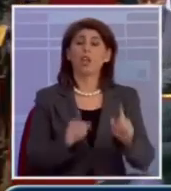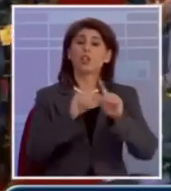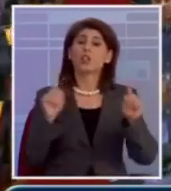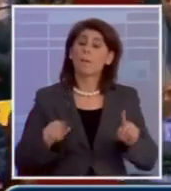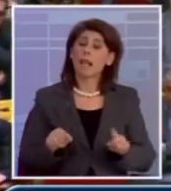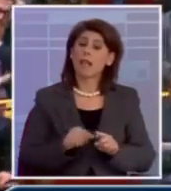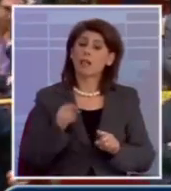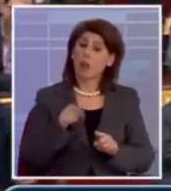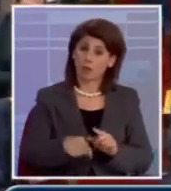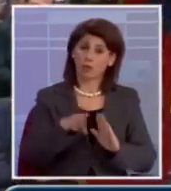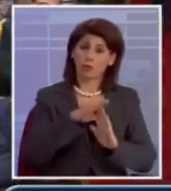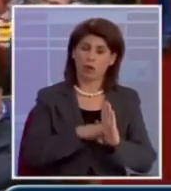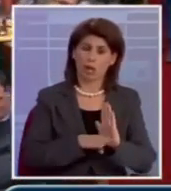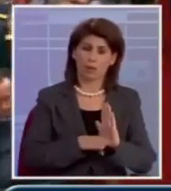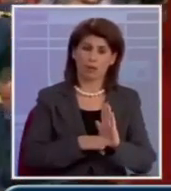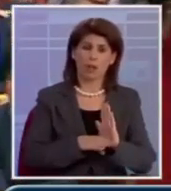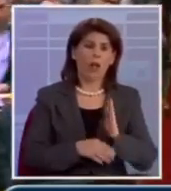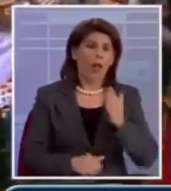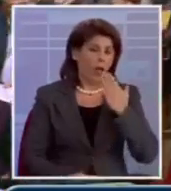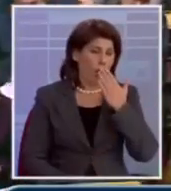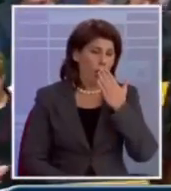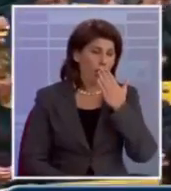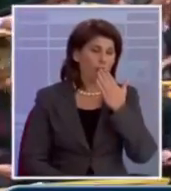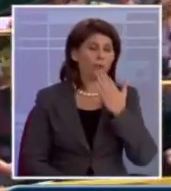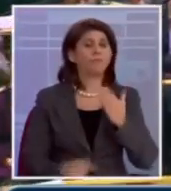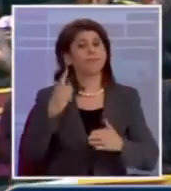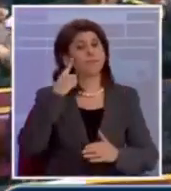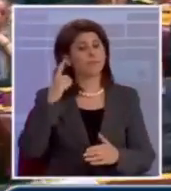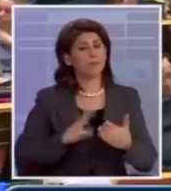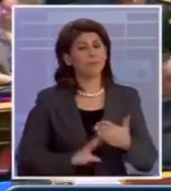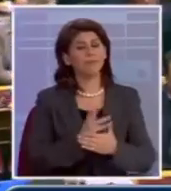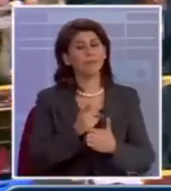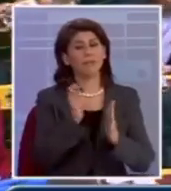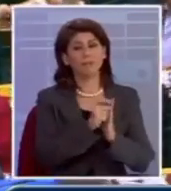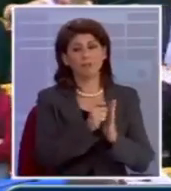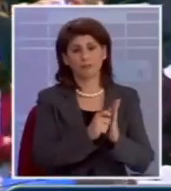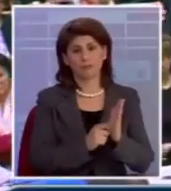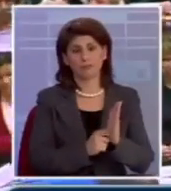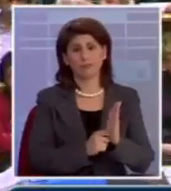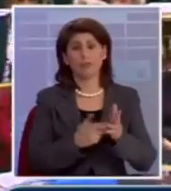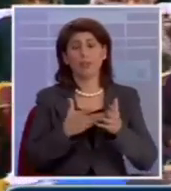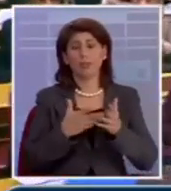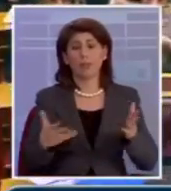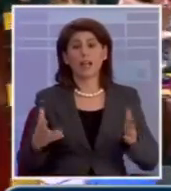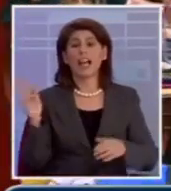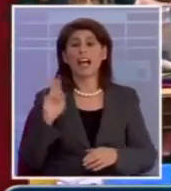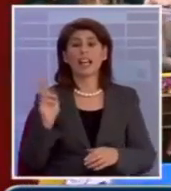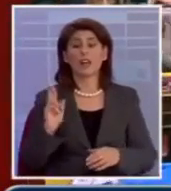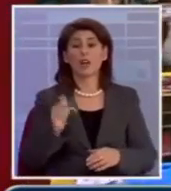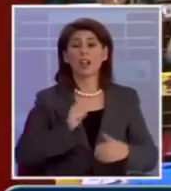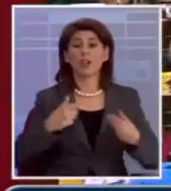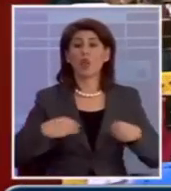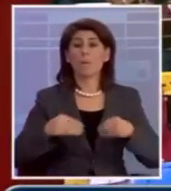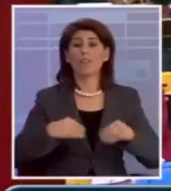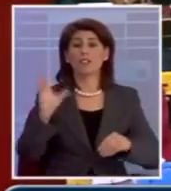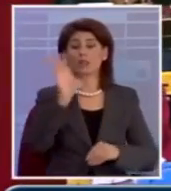αυτού του προγράμματος, της ιδέας της ανάπτυξης, καταγράψαμε το μεγαλύτερο ρεκόρ ιδιωτικοποιήσεων